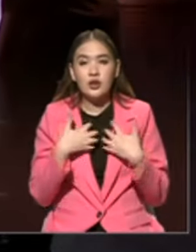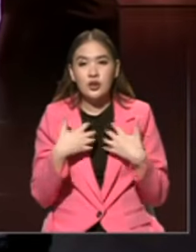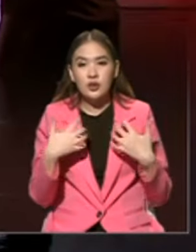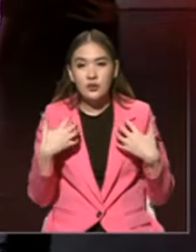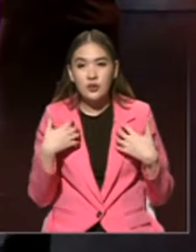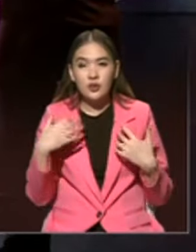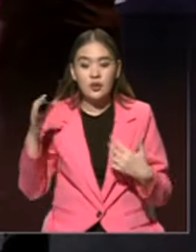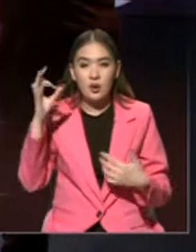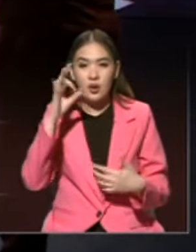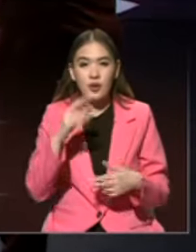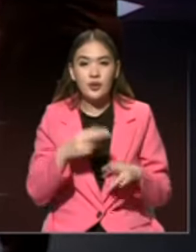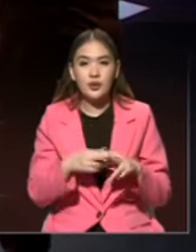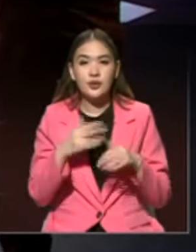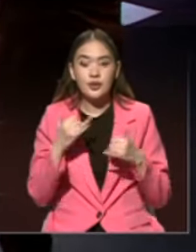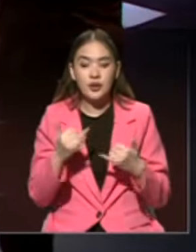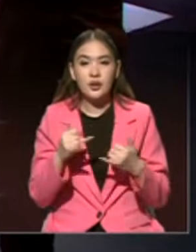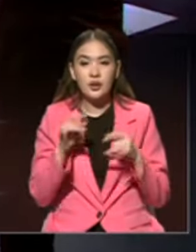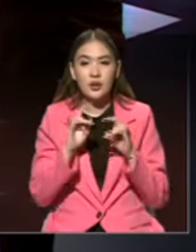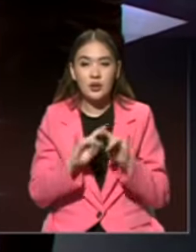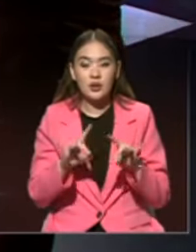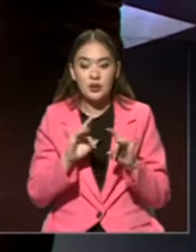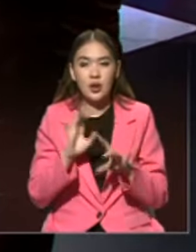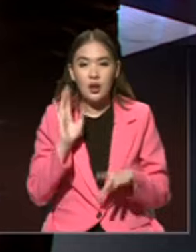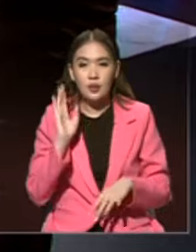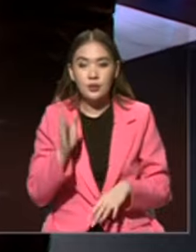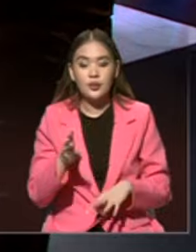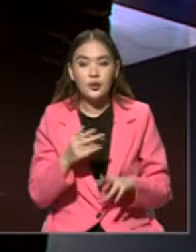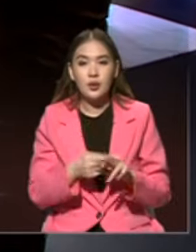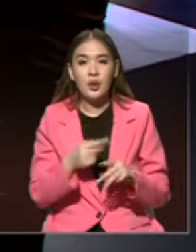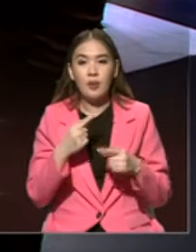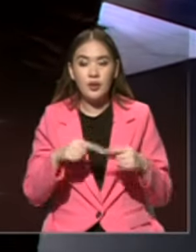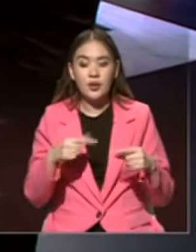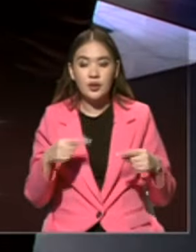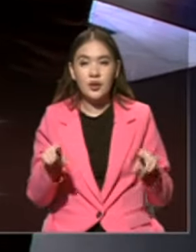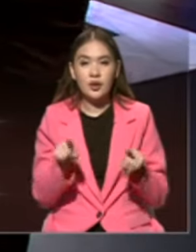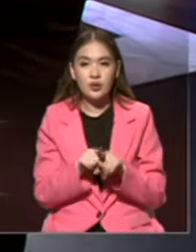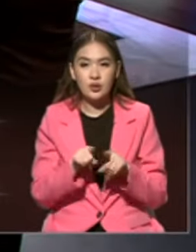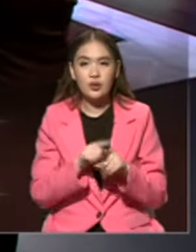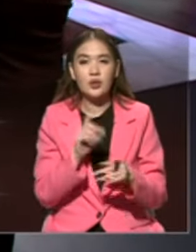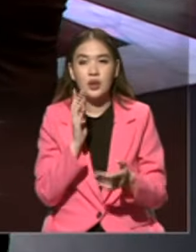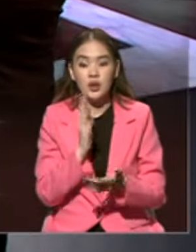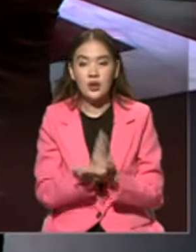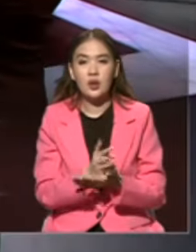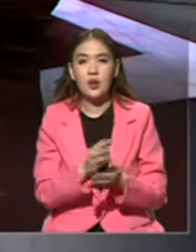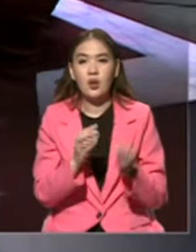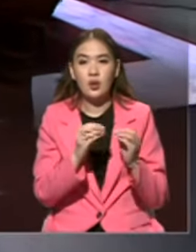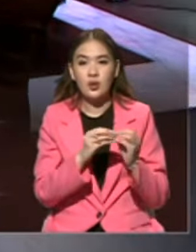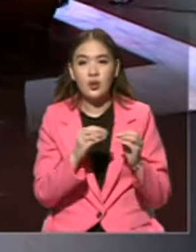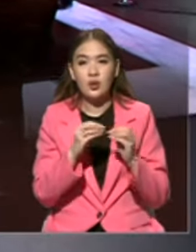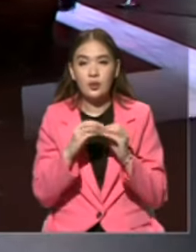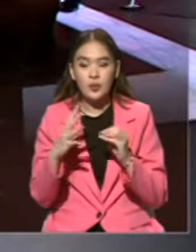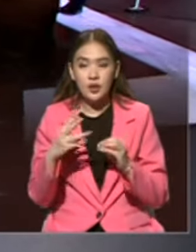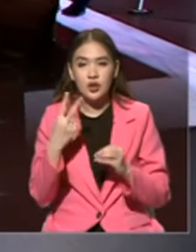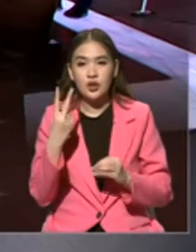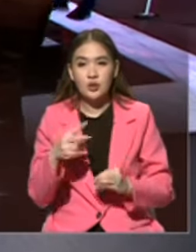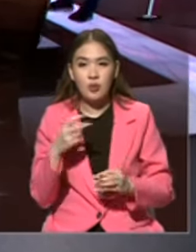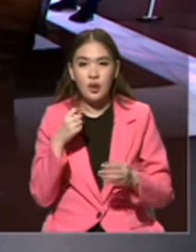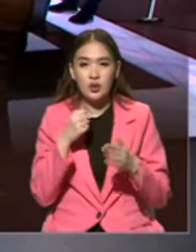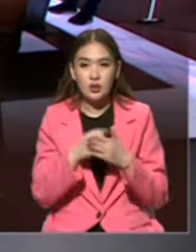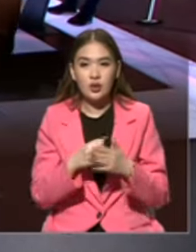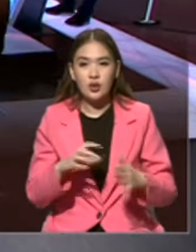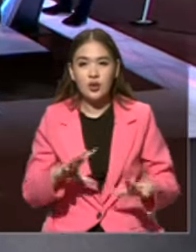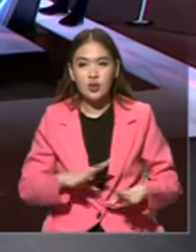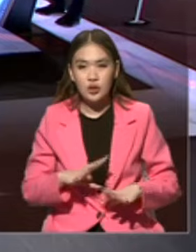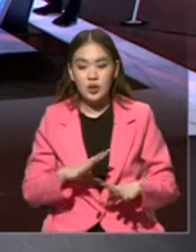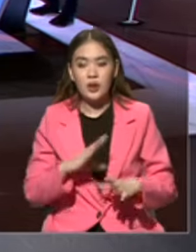кеткен шаруалар бар, мысалы өзімнің шаруашылығымда да бар, басқа шаруашылықтарда да бар, 10-нан 15-тен 20-дан кеткен жылқылар бар